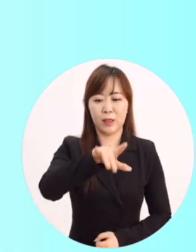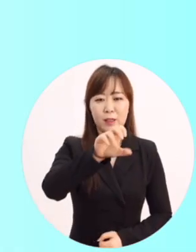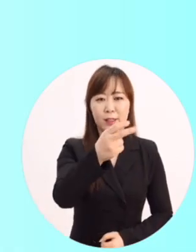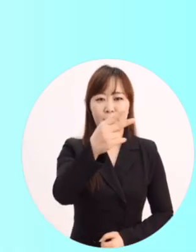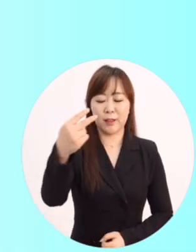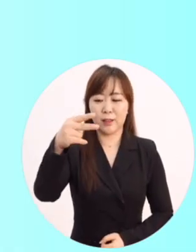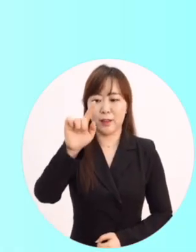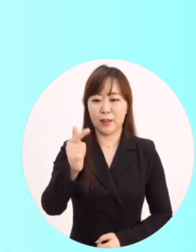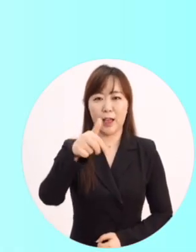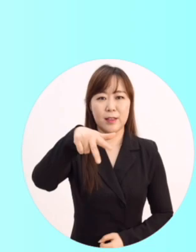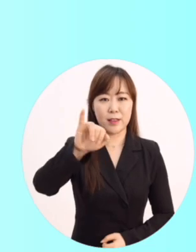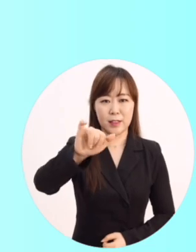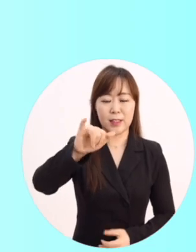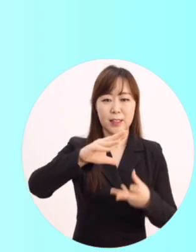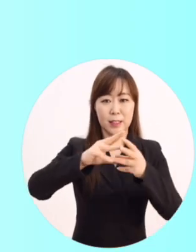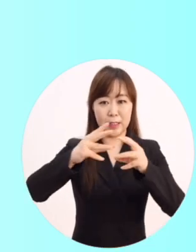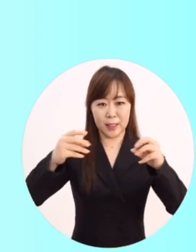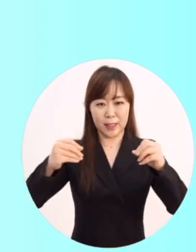장단 찍은 스트레칭.